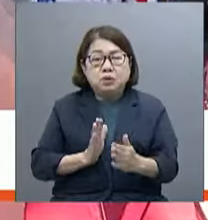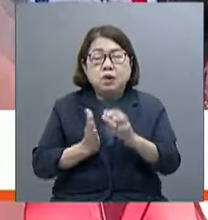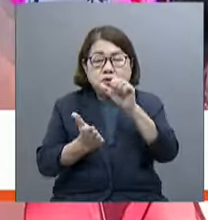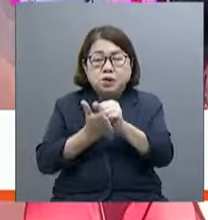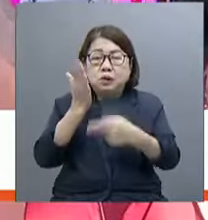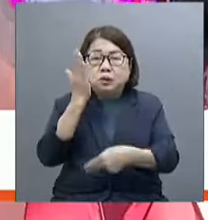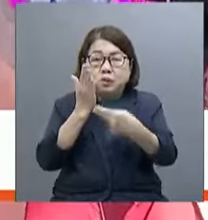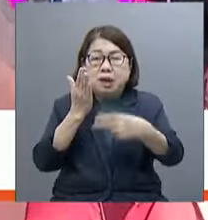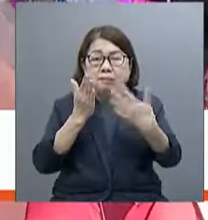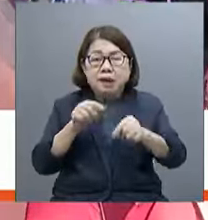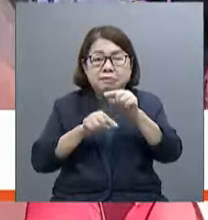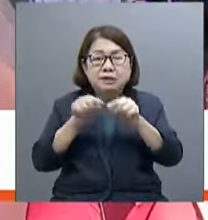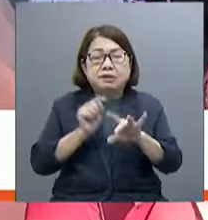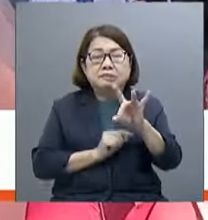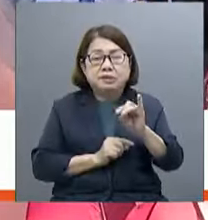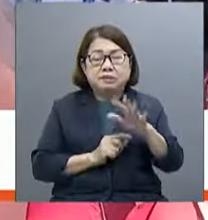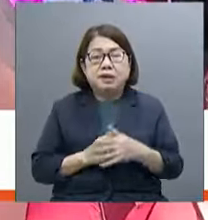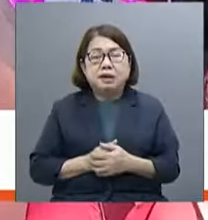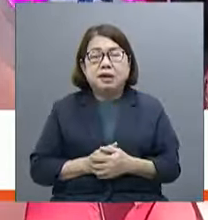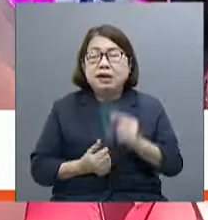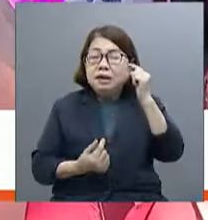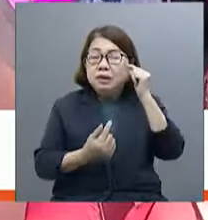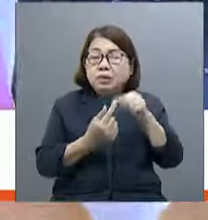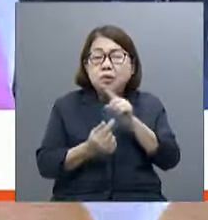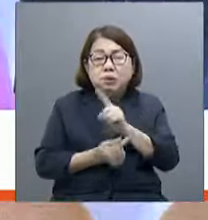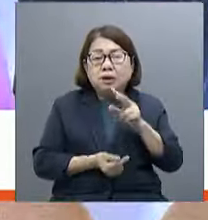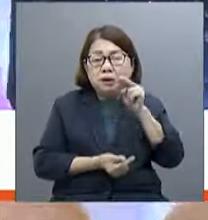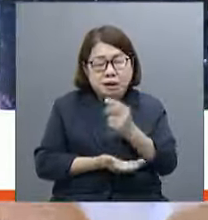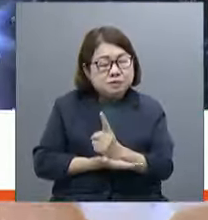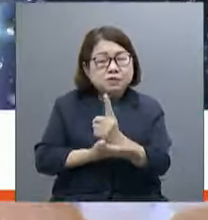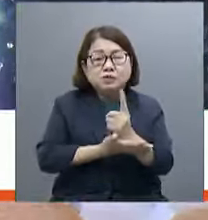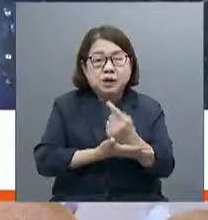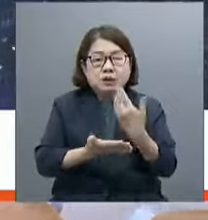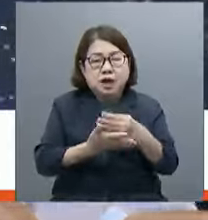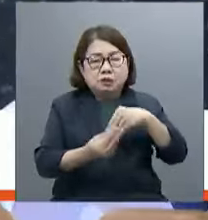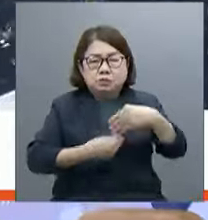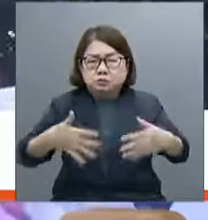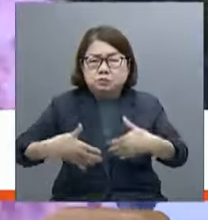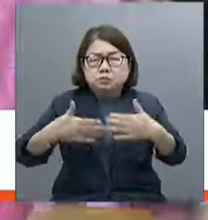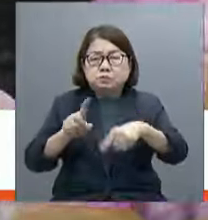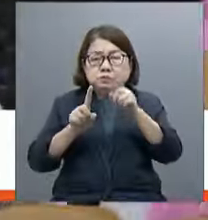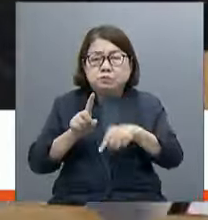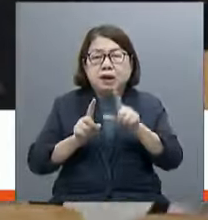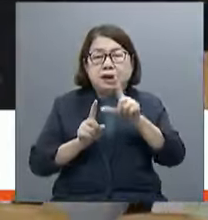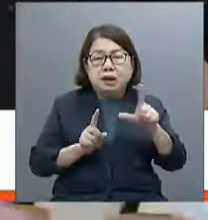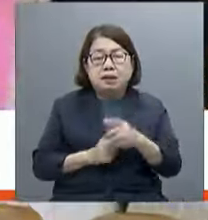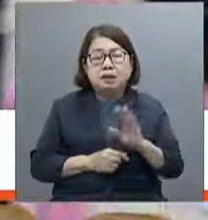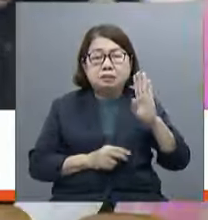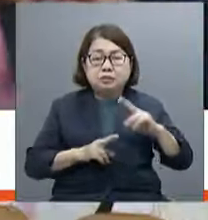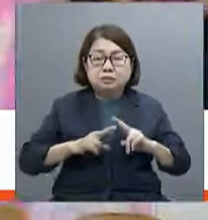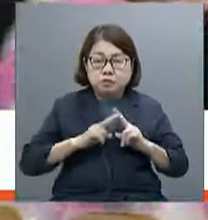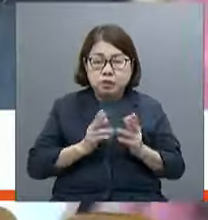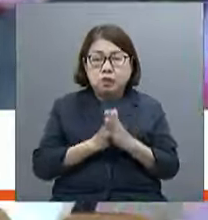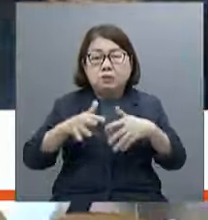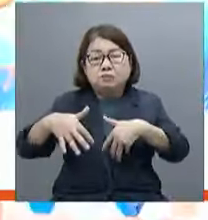ว่า185แล้วนะคะคาดว่าในช่วงเทศกาลยี่เป็งก็จะมีเงินสะพัดมากกว่า1,000 ล้านบาททางภาคเอกชนและภาคประชา